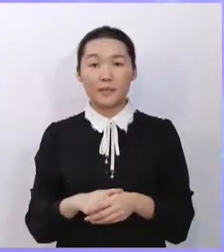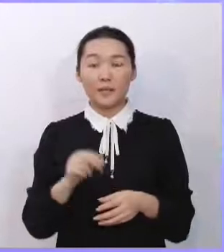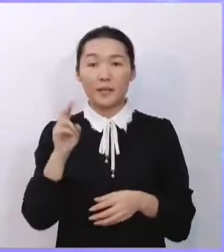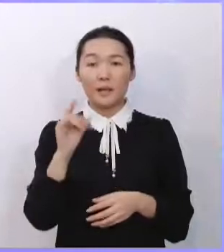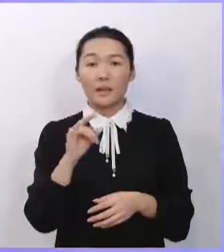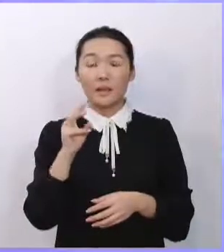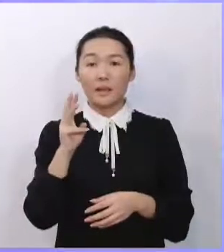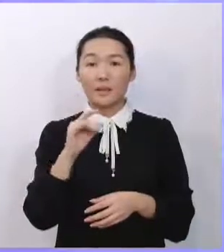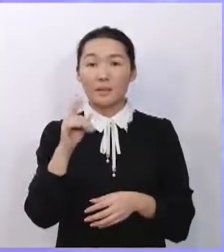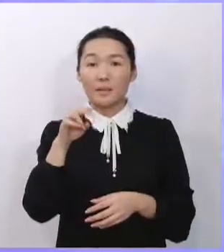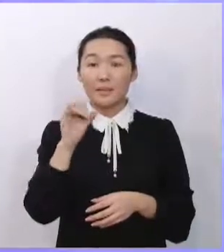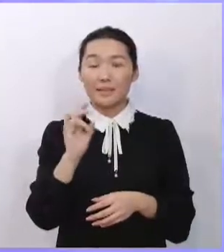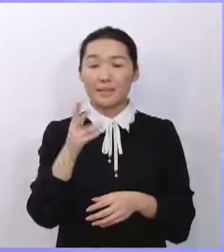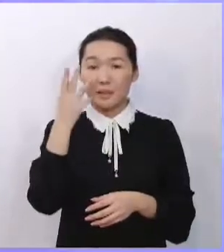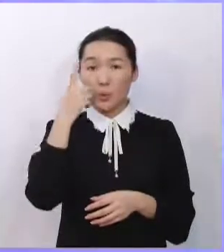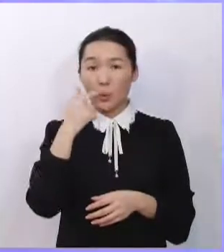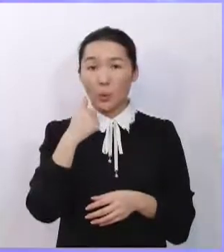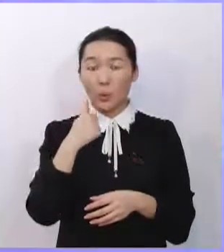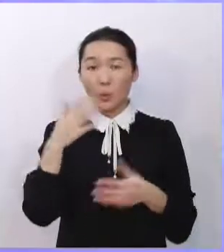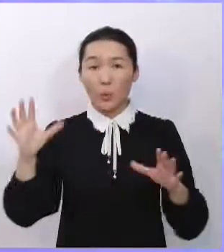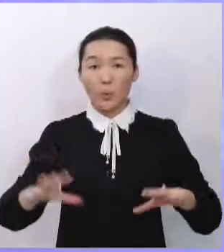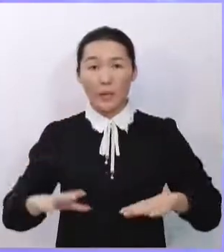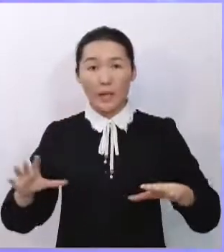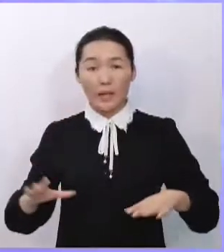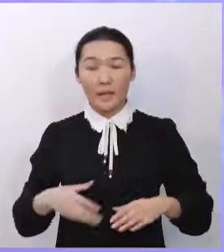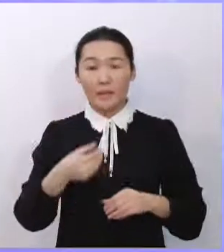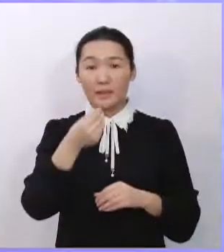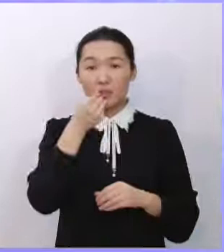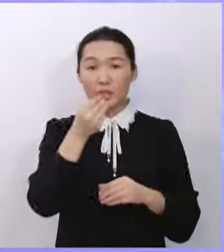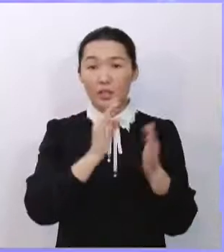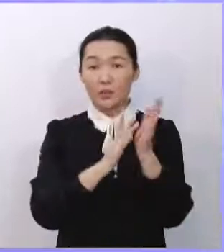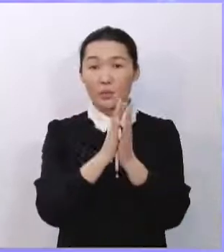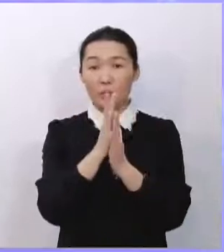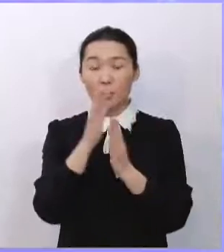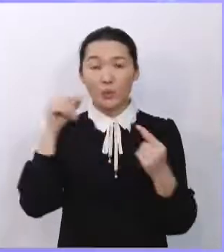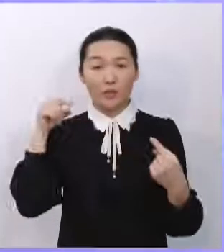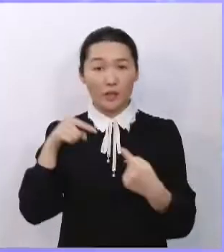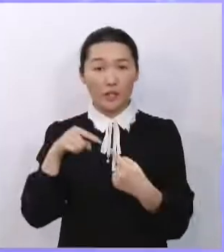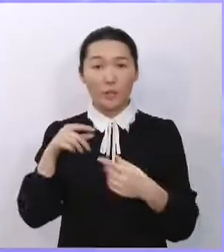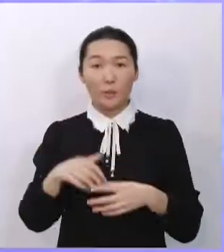Кымыздын өңү бээлердин жеген чөбүнө жараша болот.